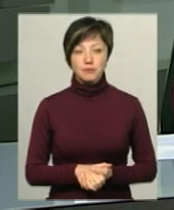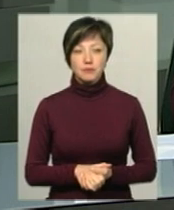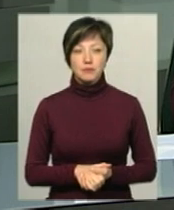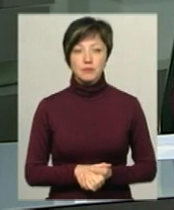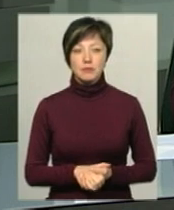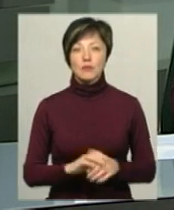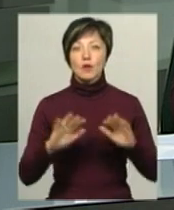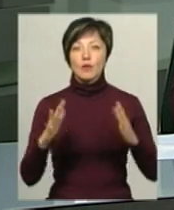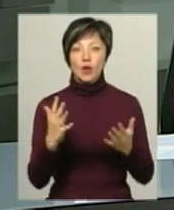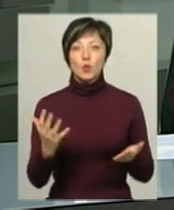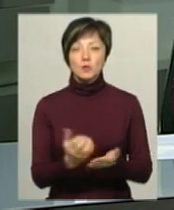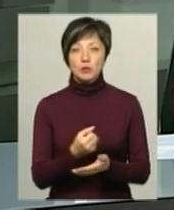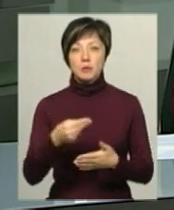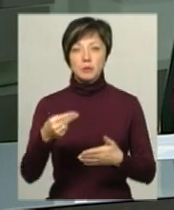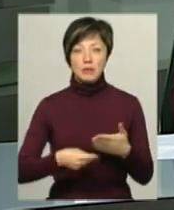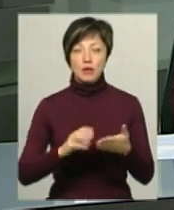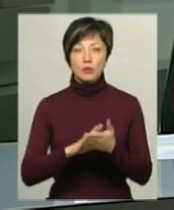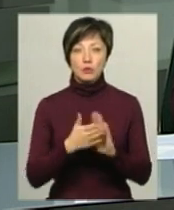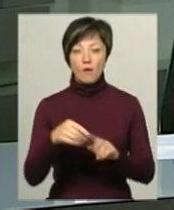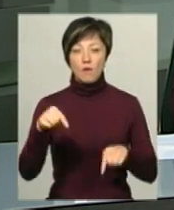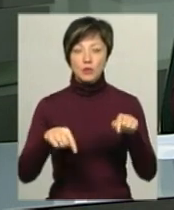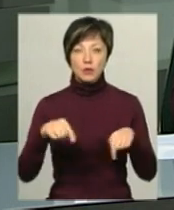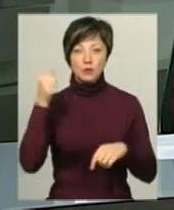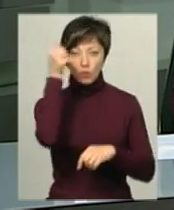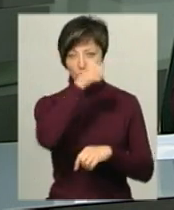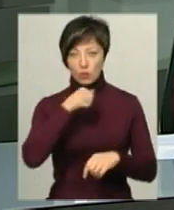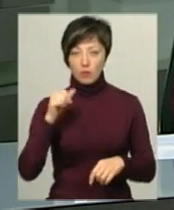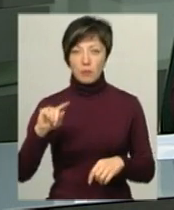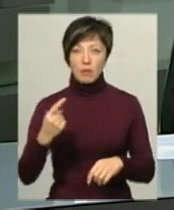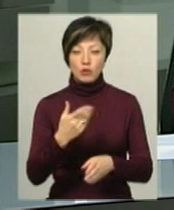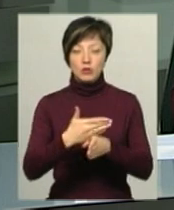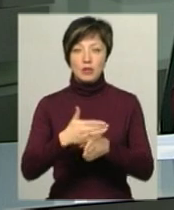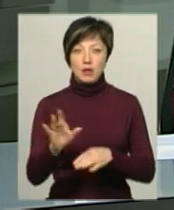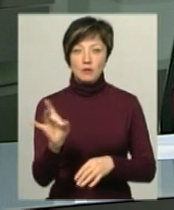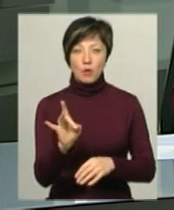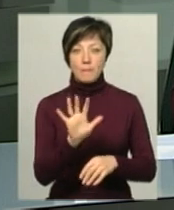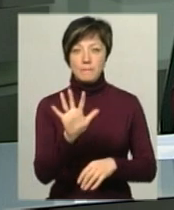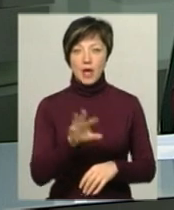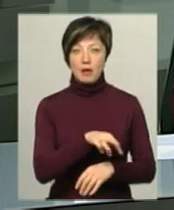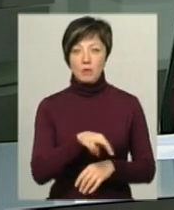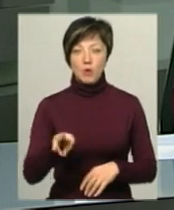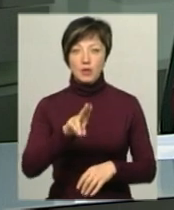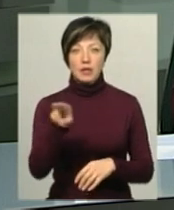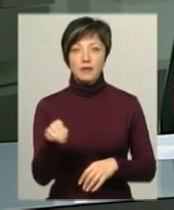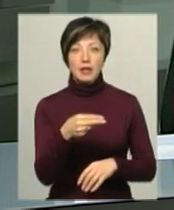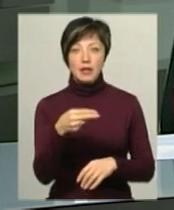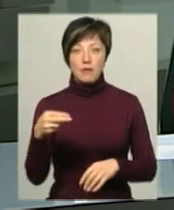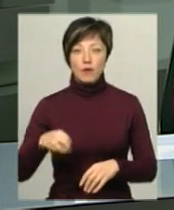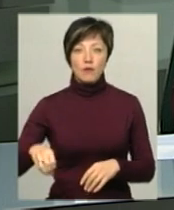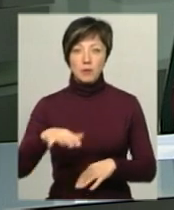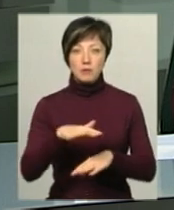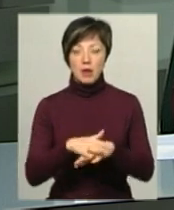У разі успішного підписання угоди восени цього року перший транш у розмірі 5 мільйонів євро від Європейського